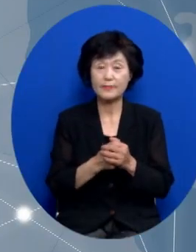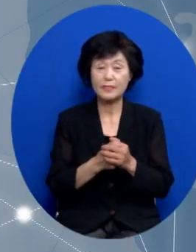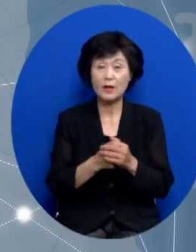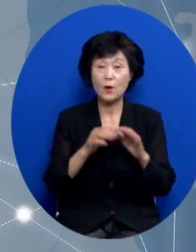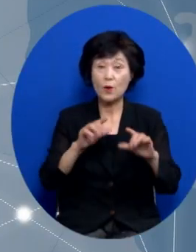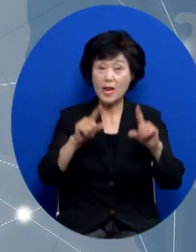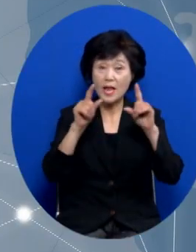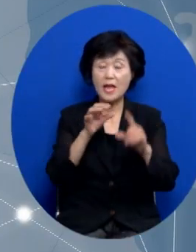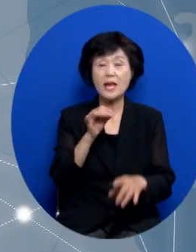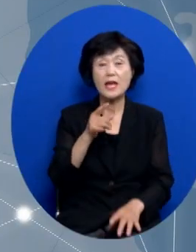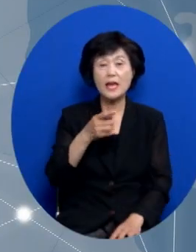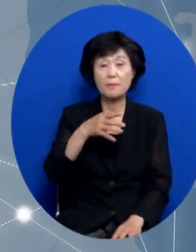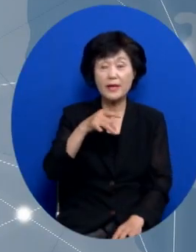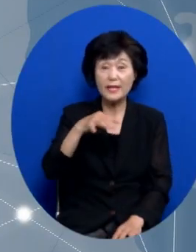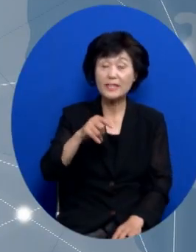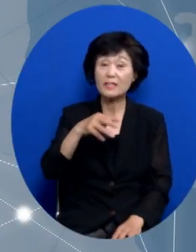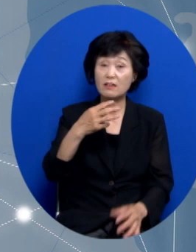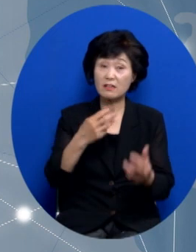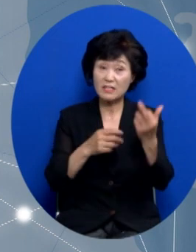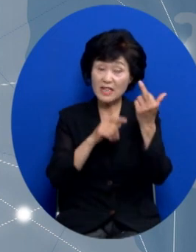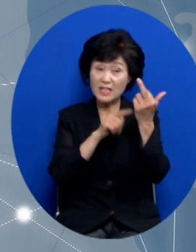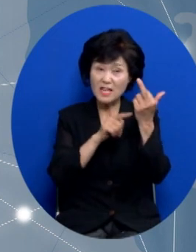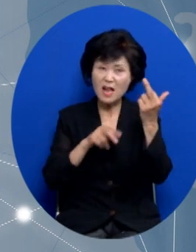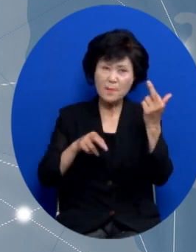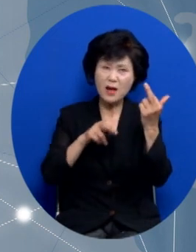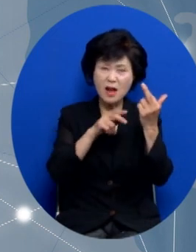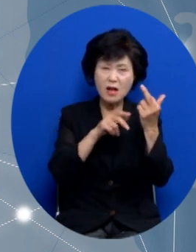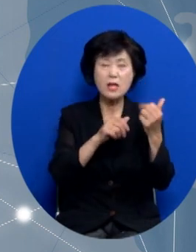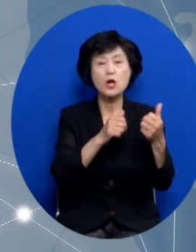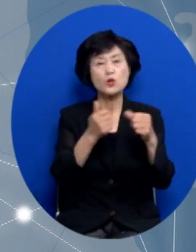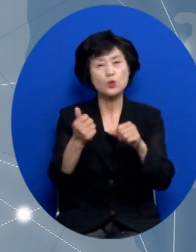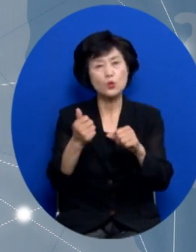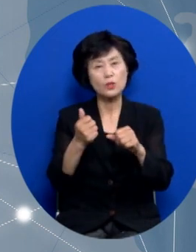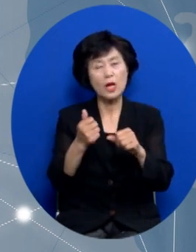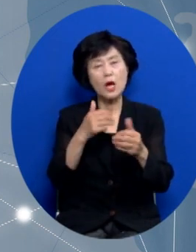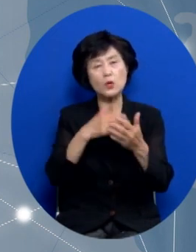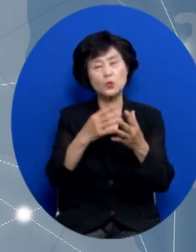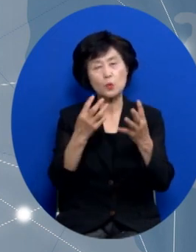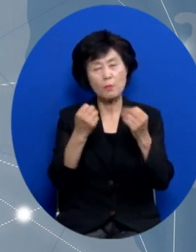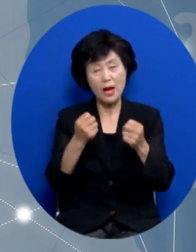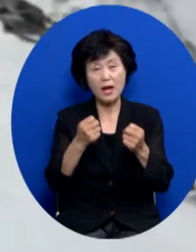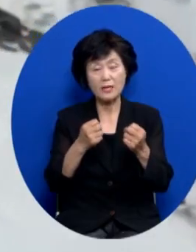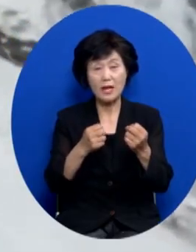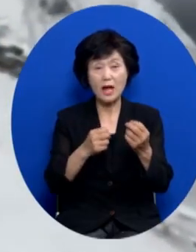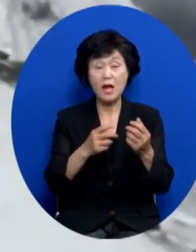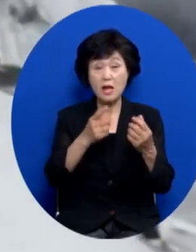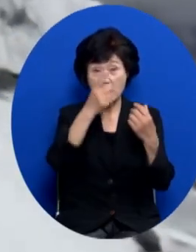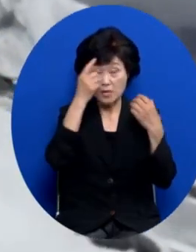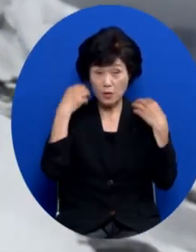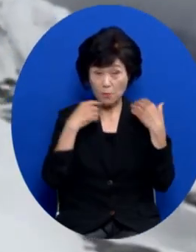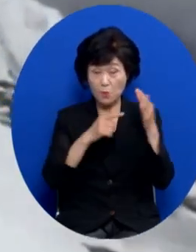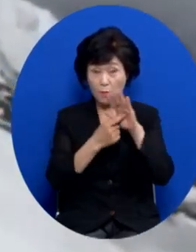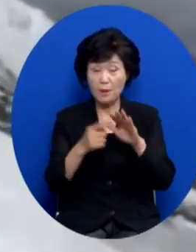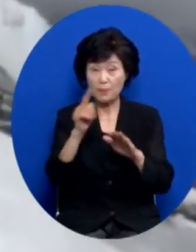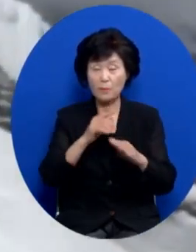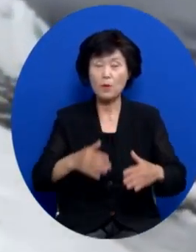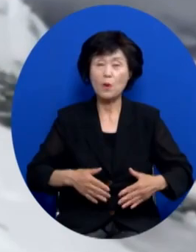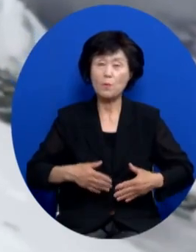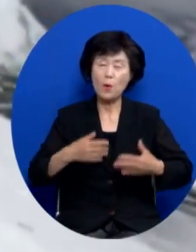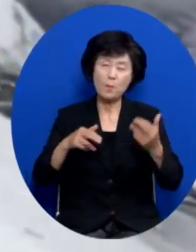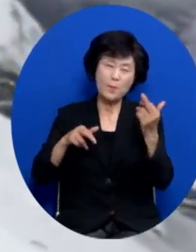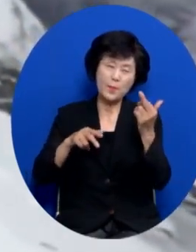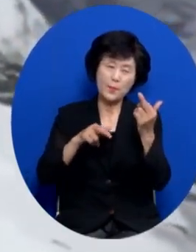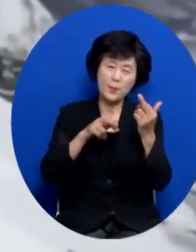올해가 에베레스트에서 사망자가 가장 많이 나온 해가 될 것으로 보입니다. 네팔 당국에 따르면 올해 봄철 등반